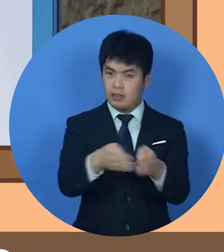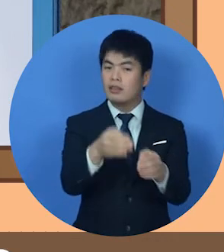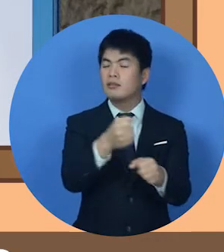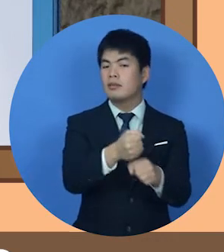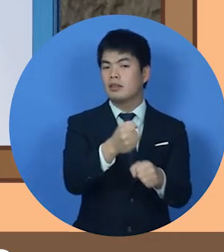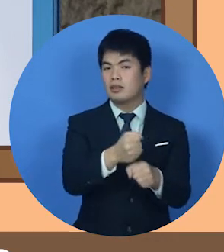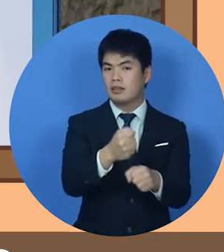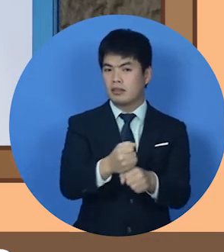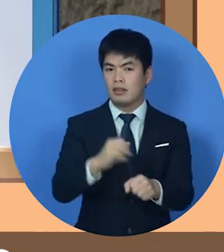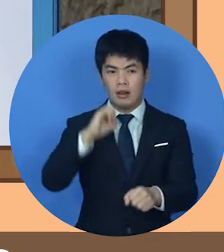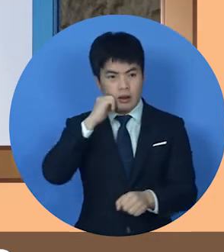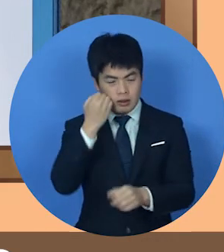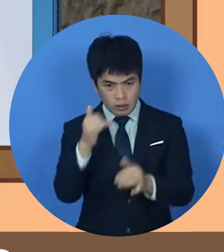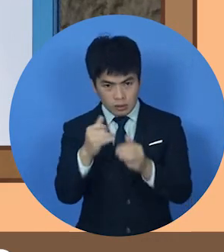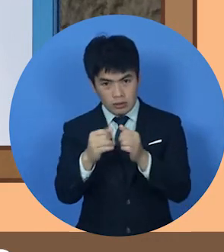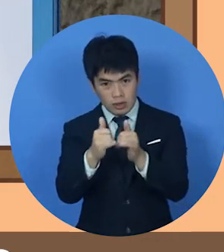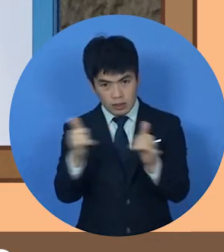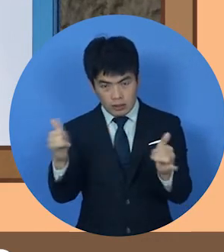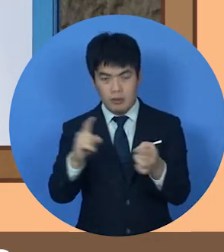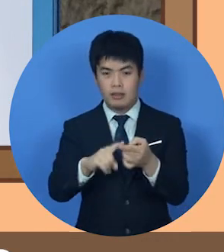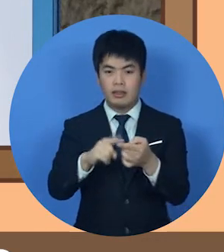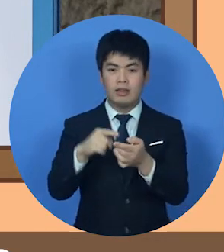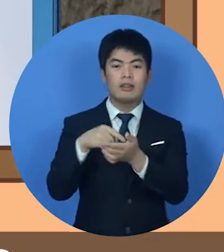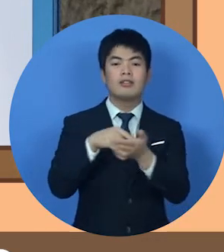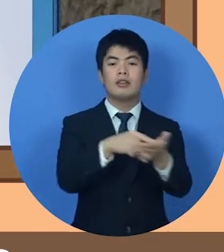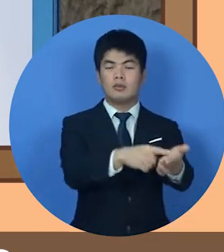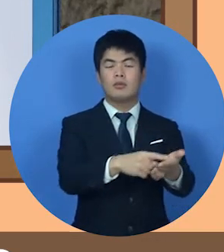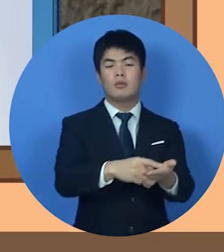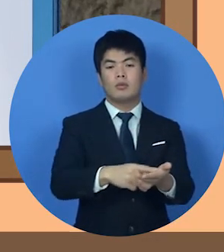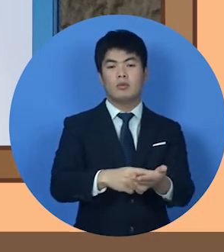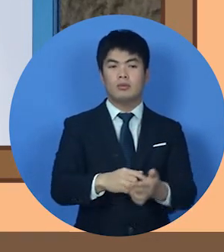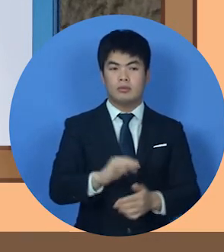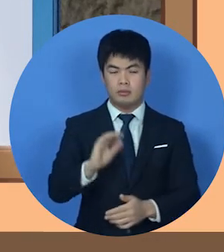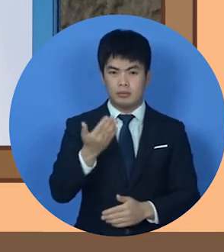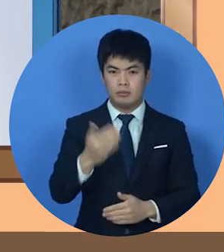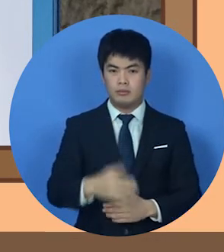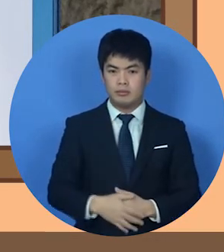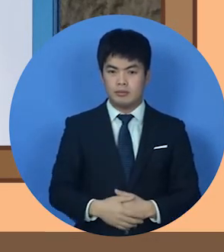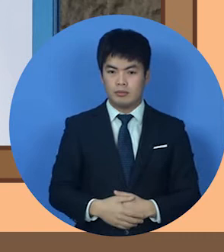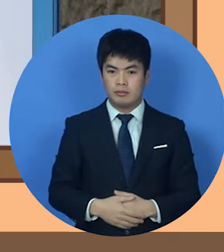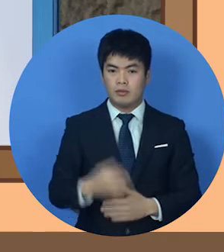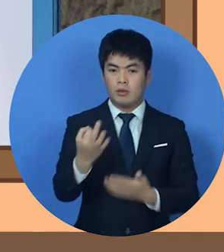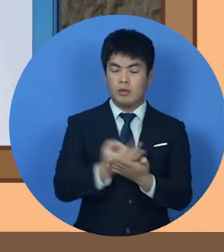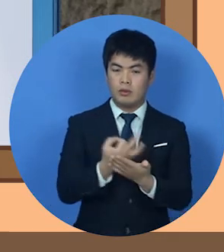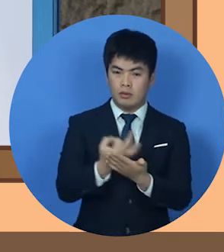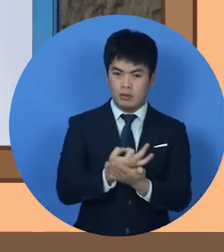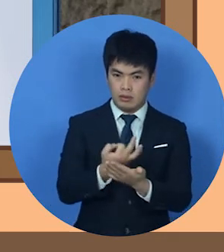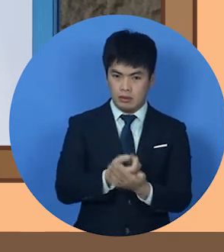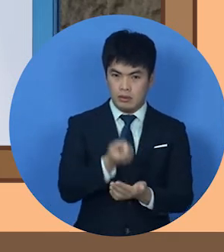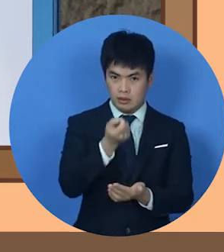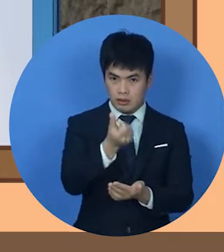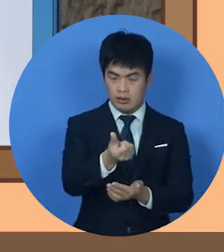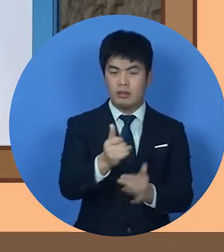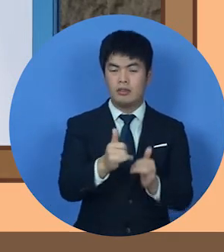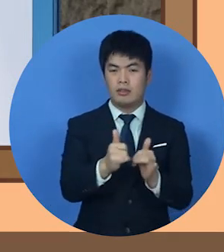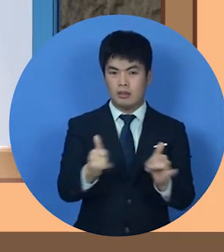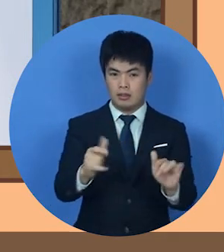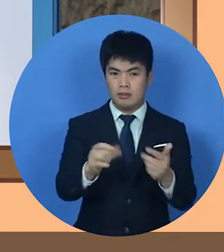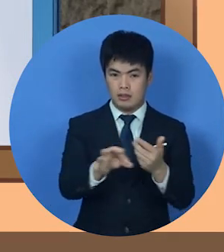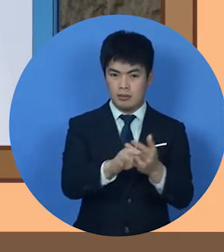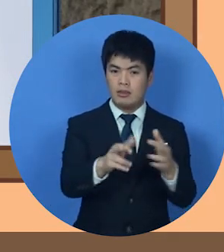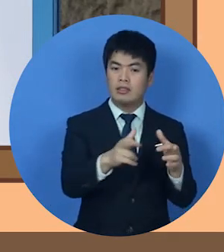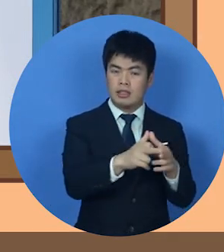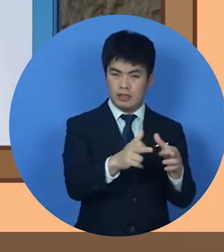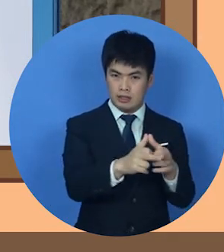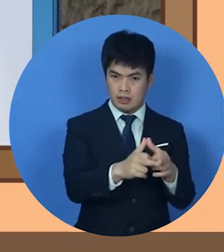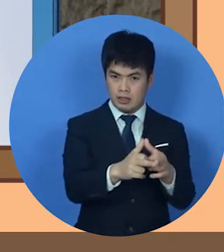대한 제보를 받아 맞춤형 서비스를 지원하기로 했는데요. 지원 대상자는 주소득자의 사망, 질병, 실직,